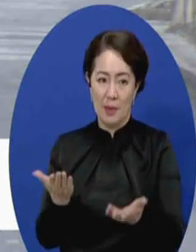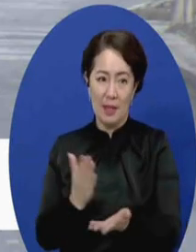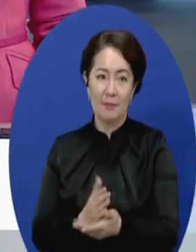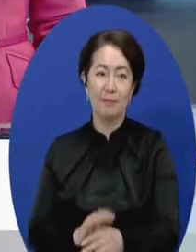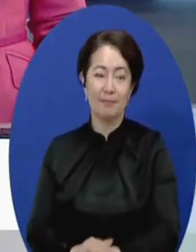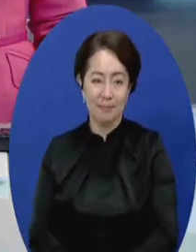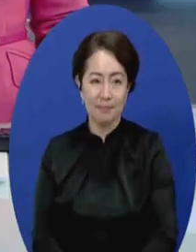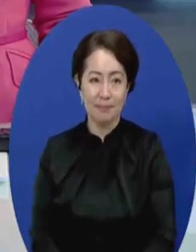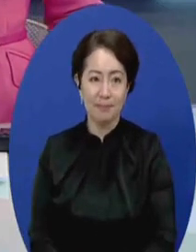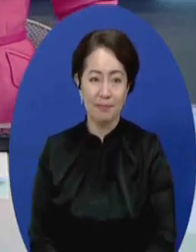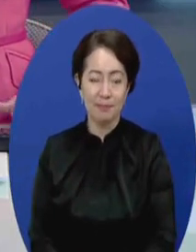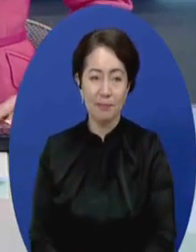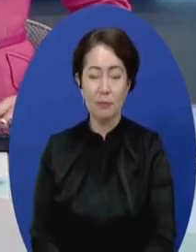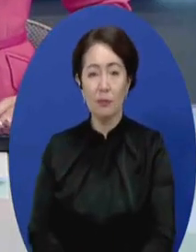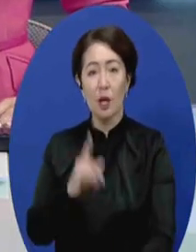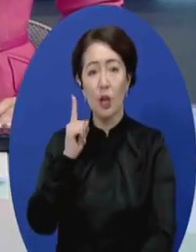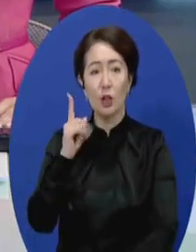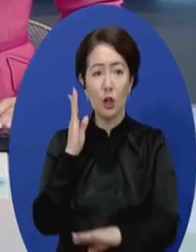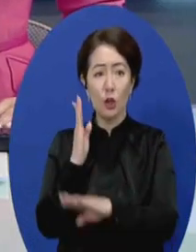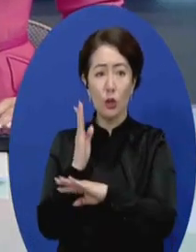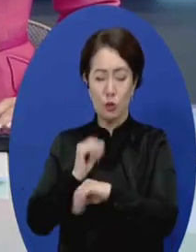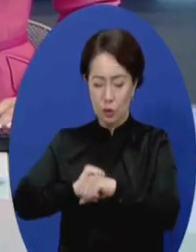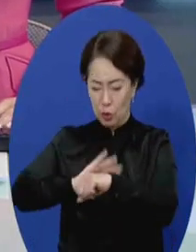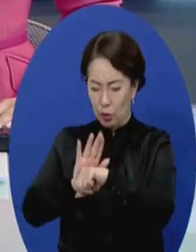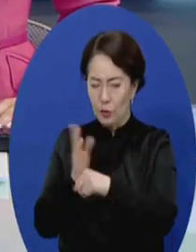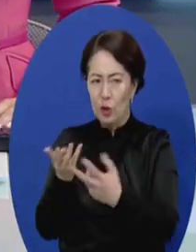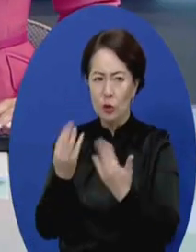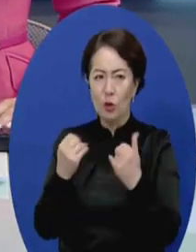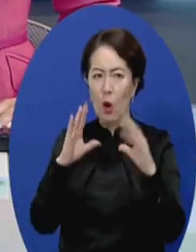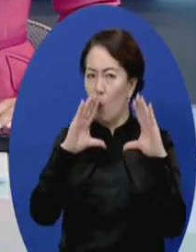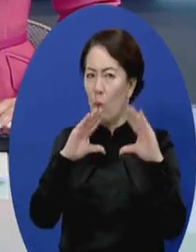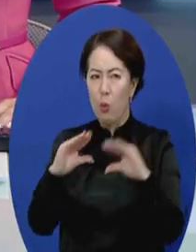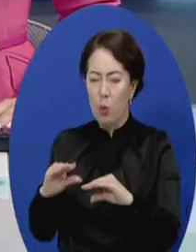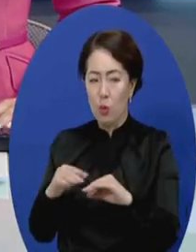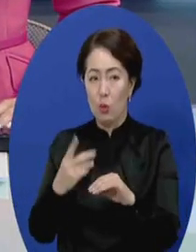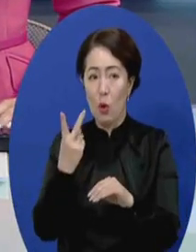Өдөрт бүртгэгдэх халдварын тоо буурахгүй байна. Сүүлийн 24 цагийн хугацаанд